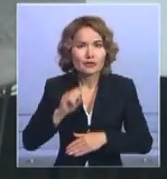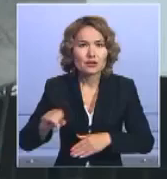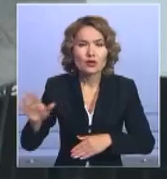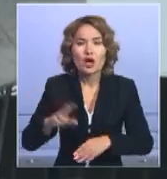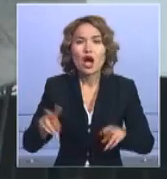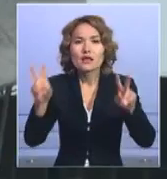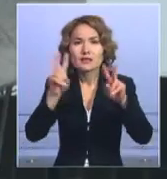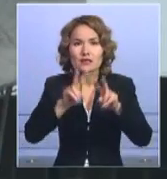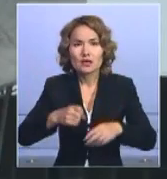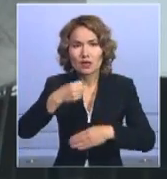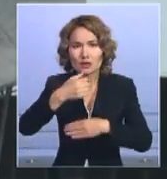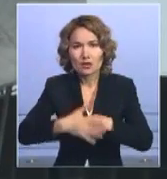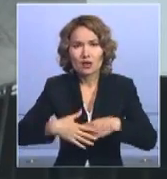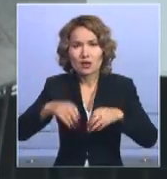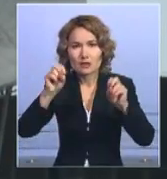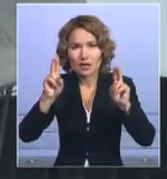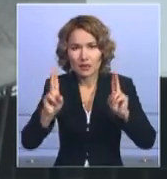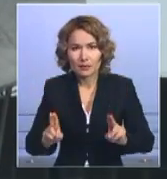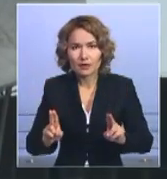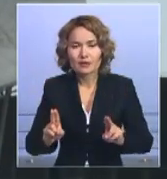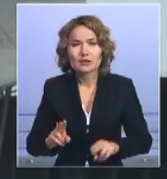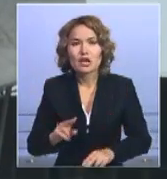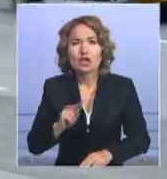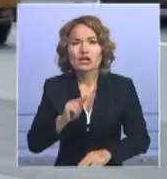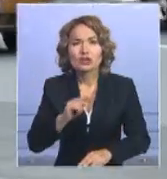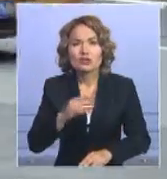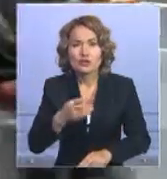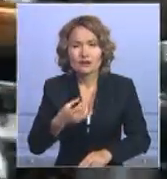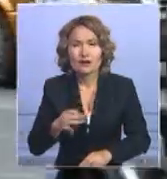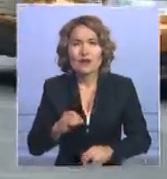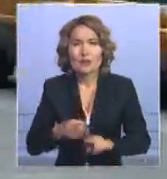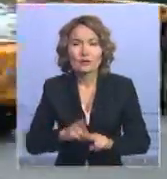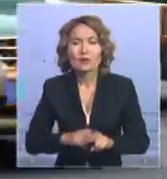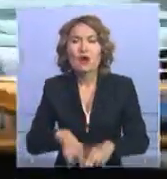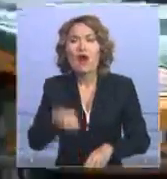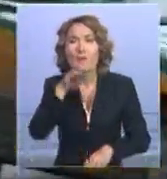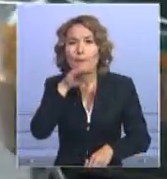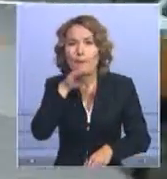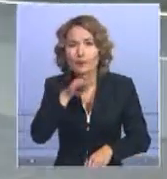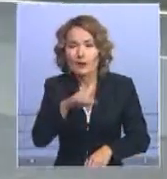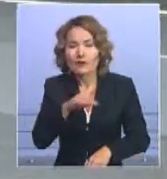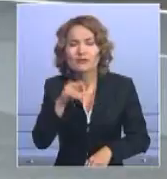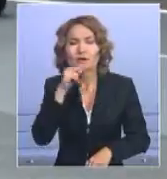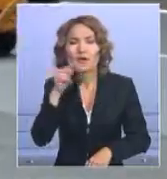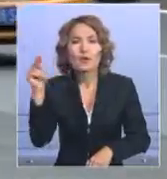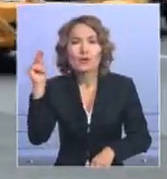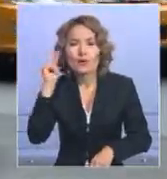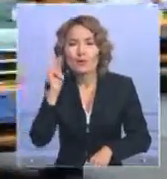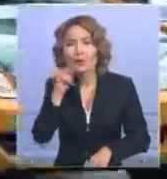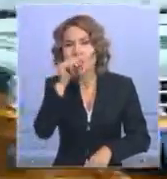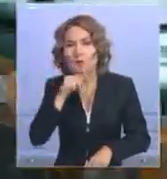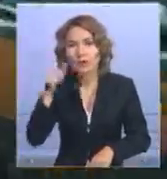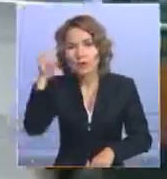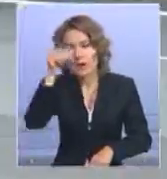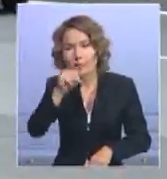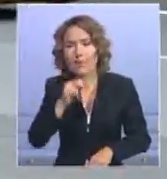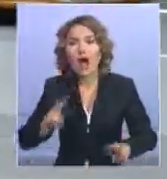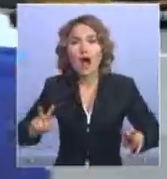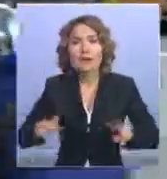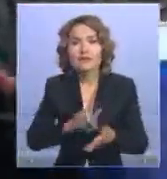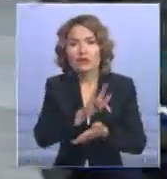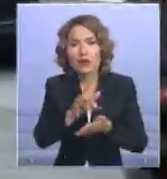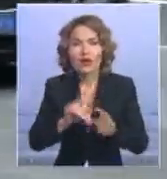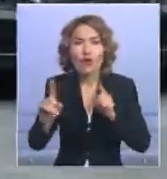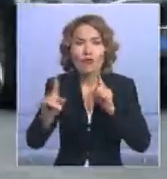Азияны зерттеу орталығының сарапшысы Вайн Шенсей. Айта кетейік, қытайлық профессор өткен жылы Астана форумына қатысып қайтқан